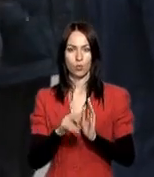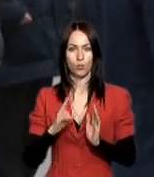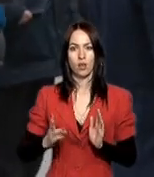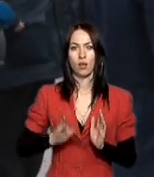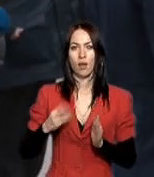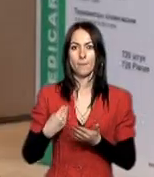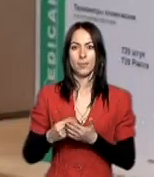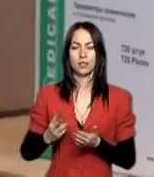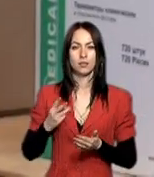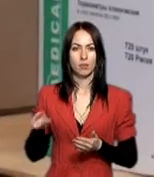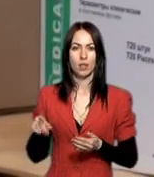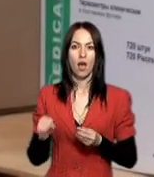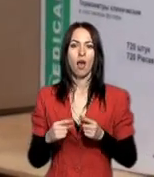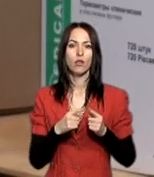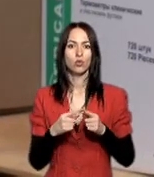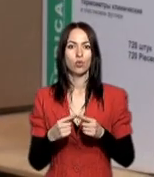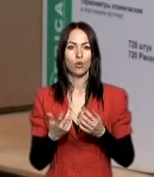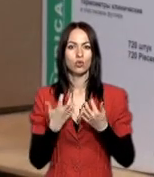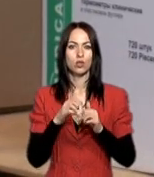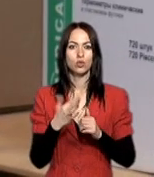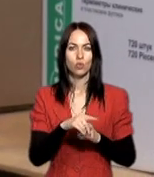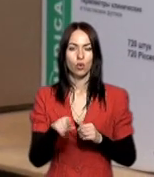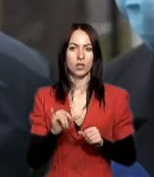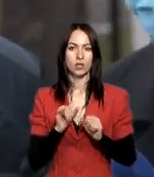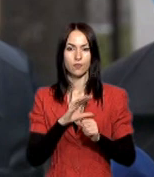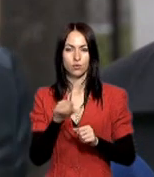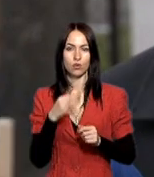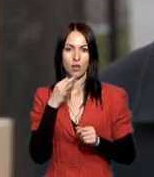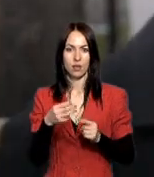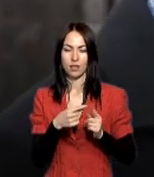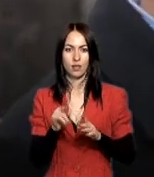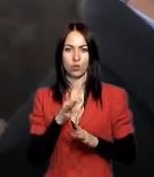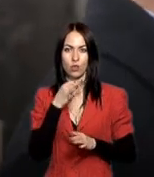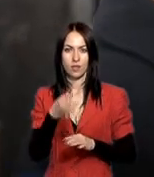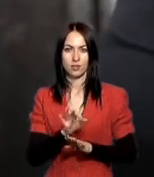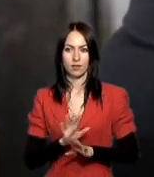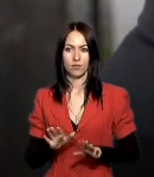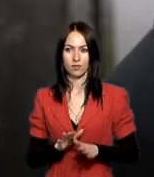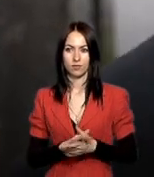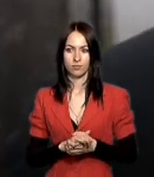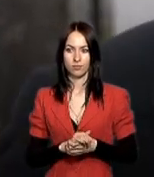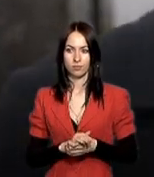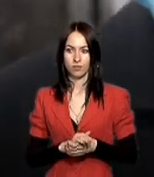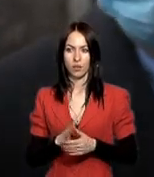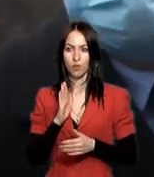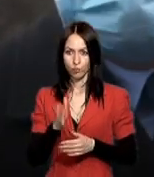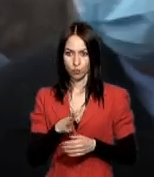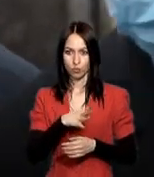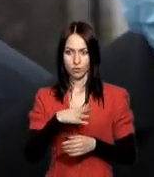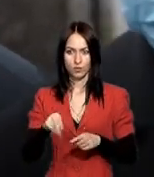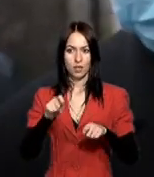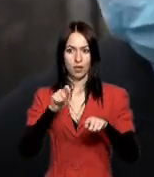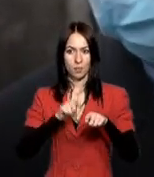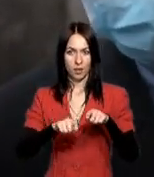Точної кількості обладнання та предметів захисту не називає. Тут додатково, що будуть лікарі перевіряти все. У мене